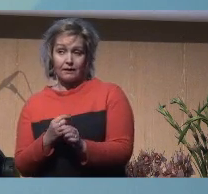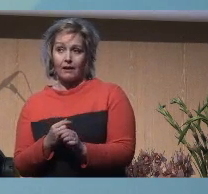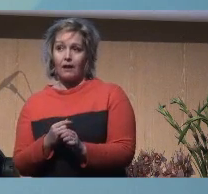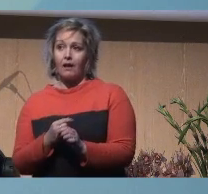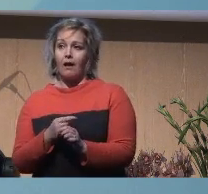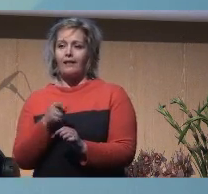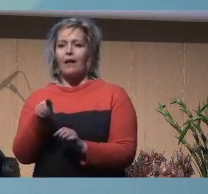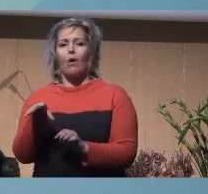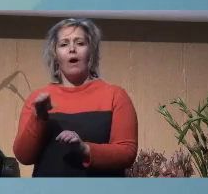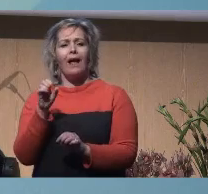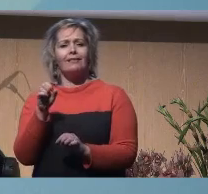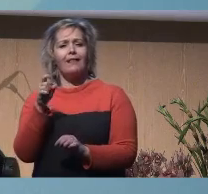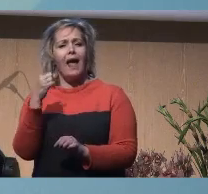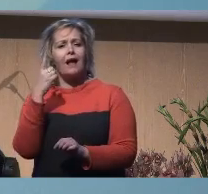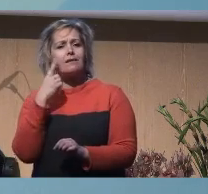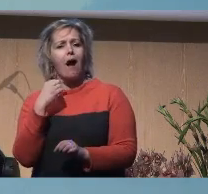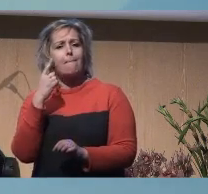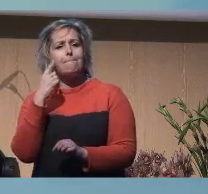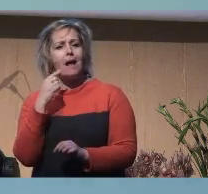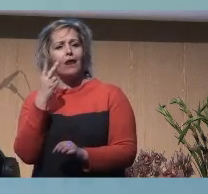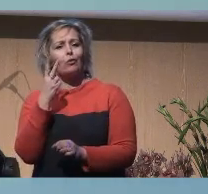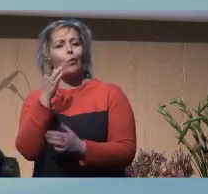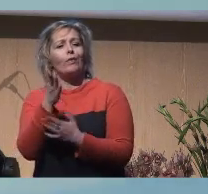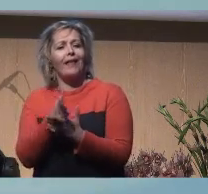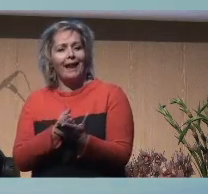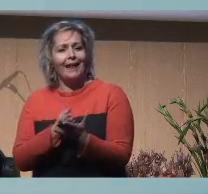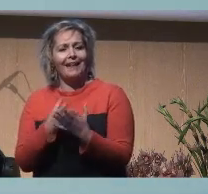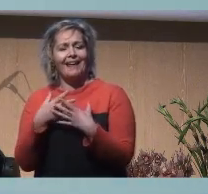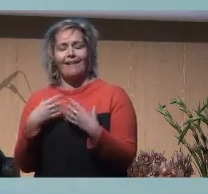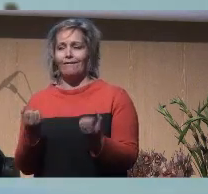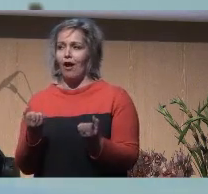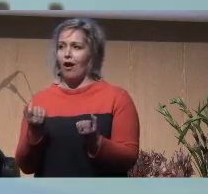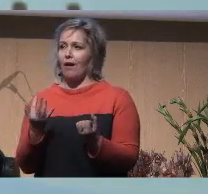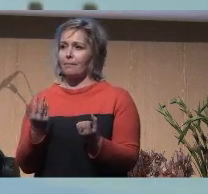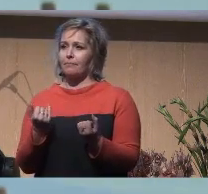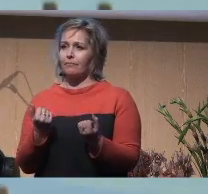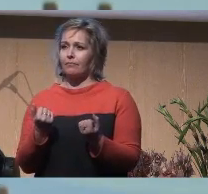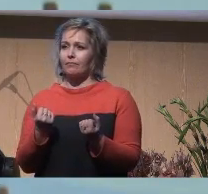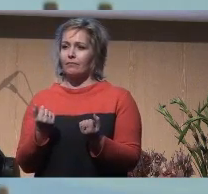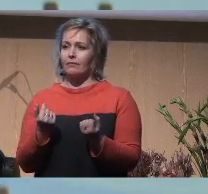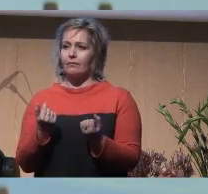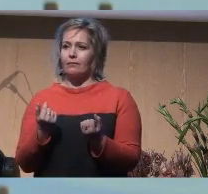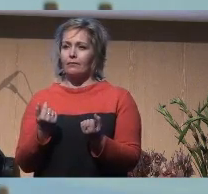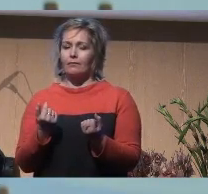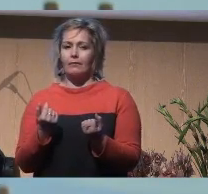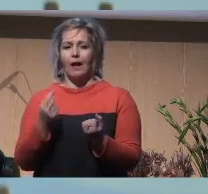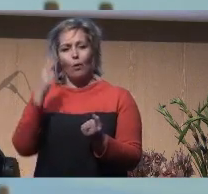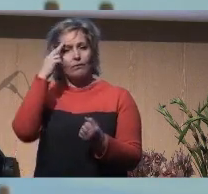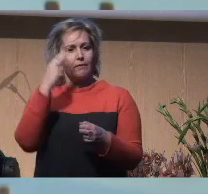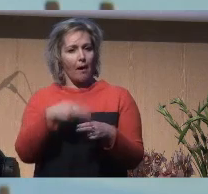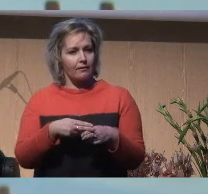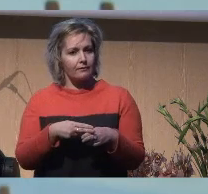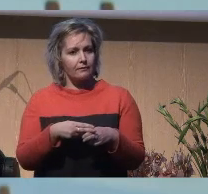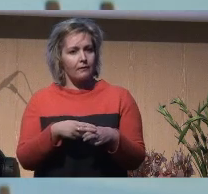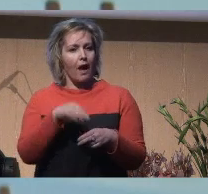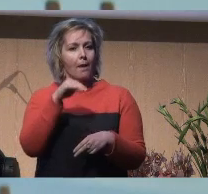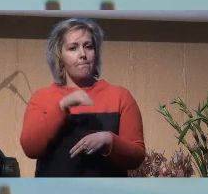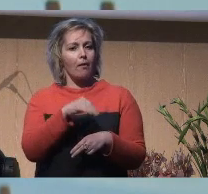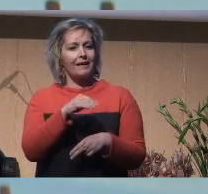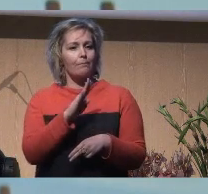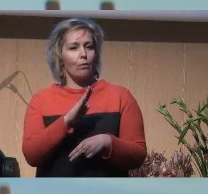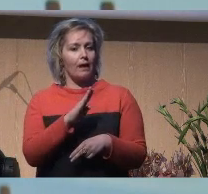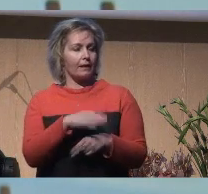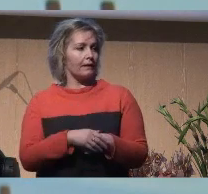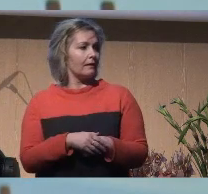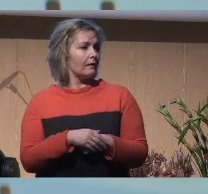Og det er å hente en gammel todeling fra en klok mann, Martin Buber,